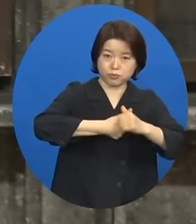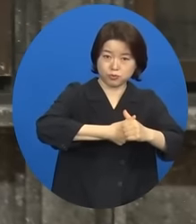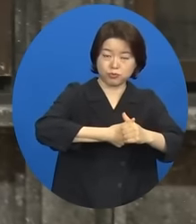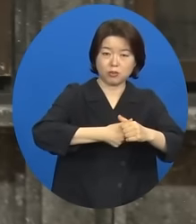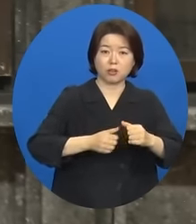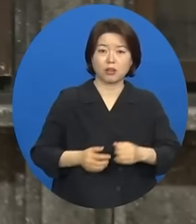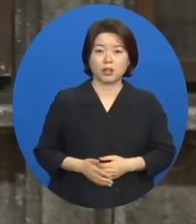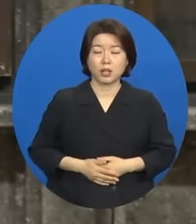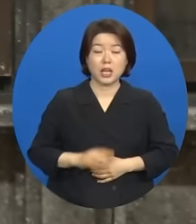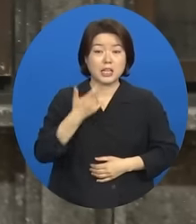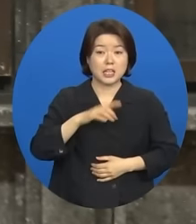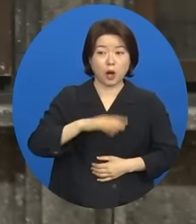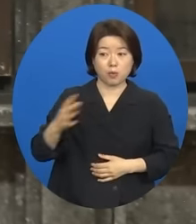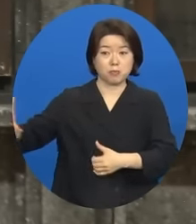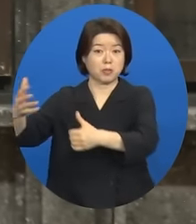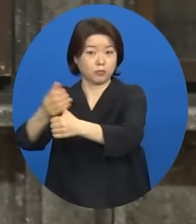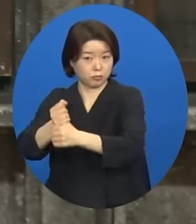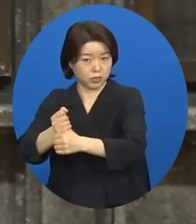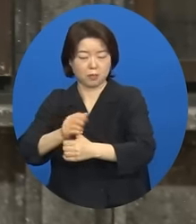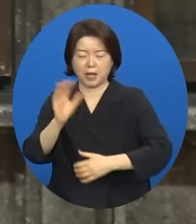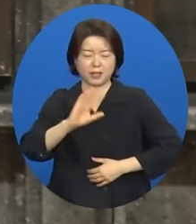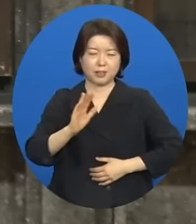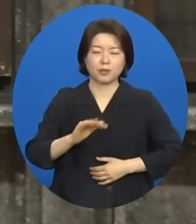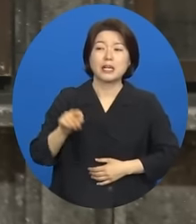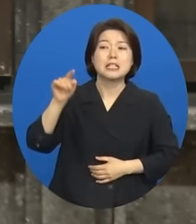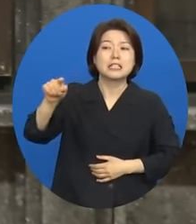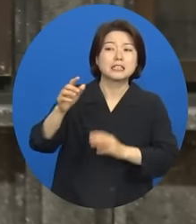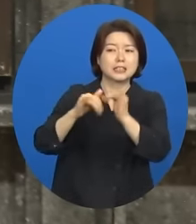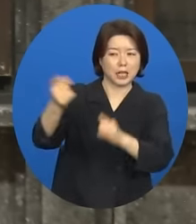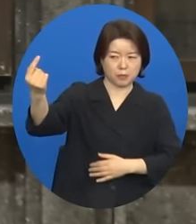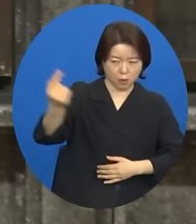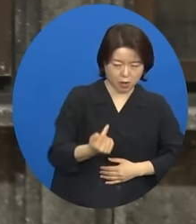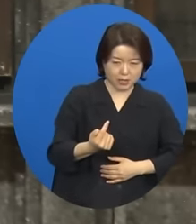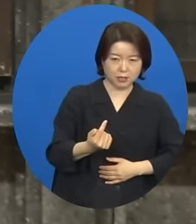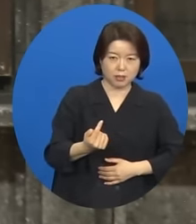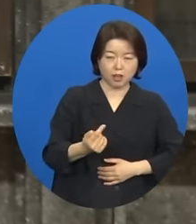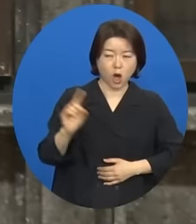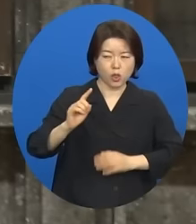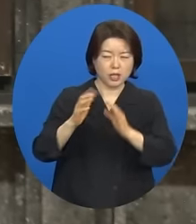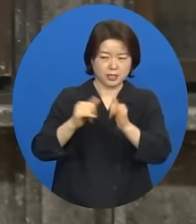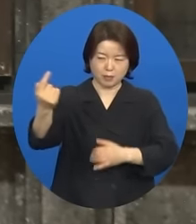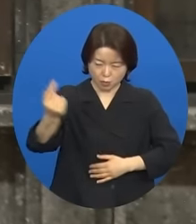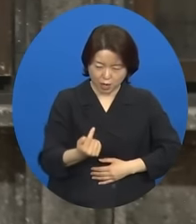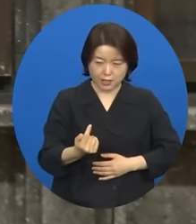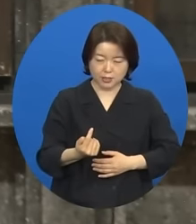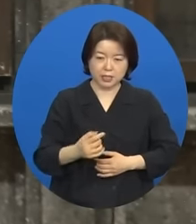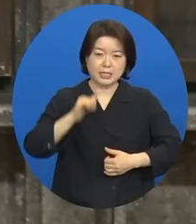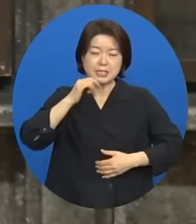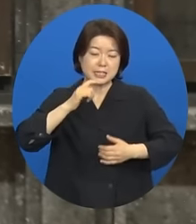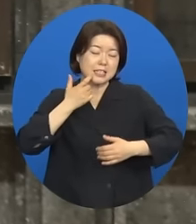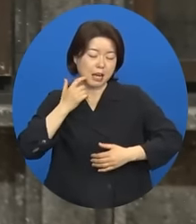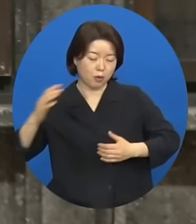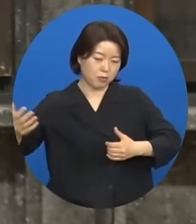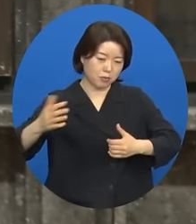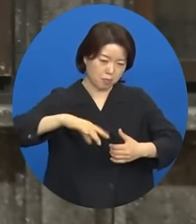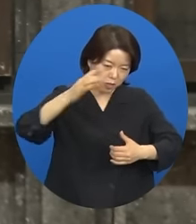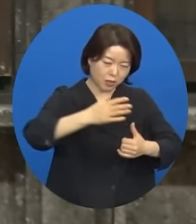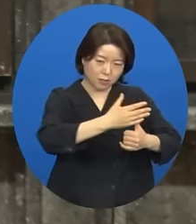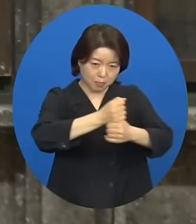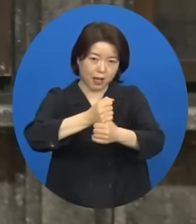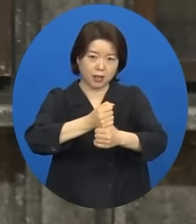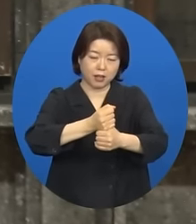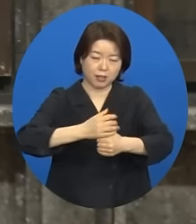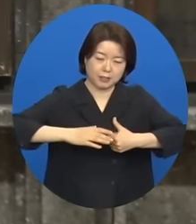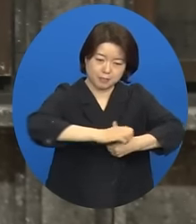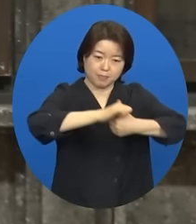먼저 붙잡은 줄 알았는데 아닙니다. 그 사람이 와서 어떤 사람이 와서 야곱을 먼저 붙잡았어요. 야곱이 먼저